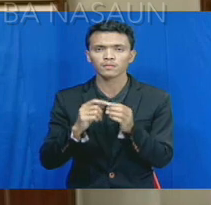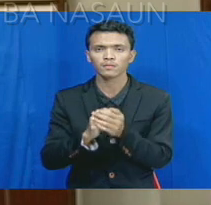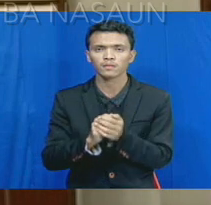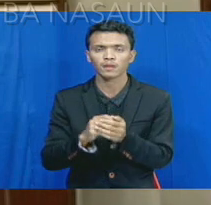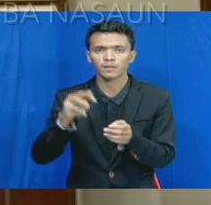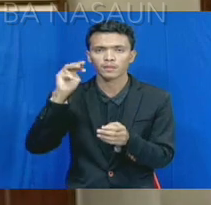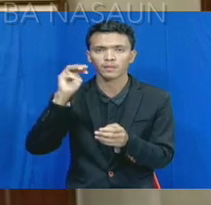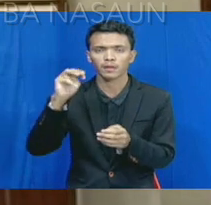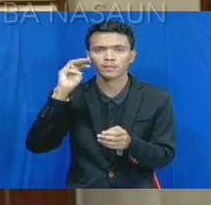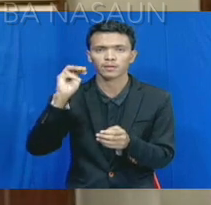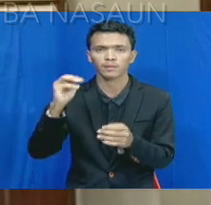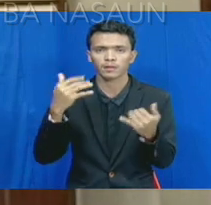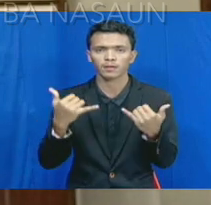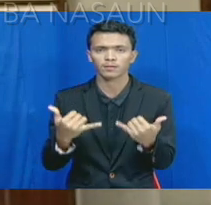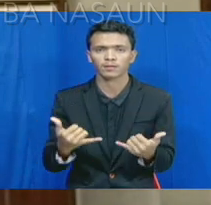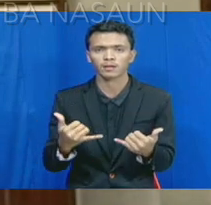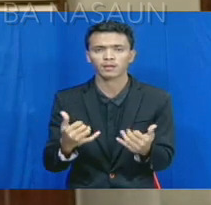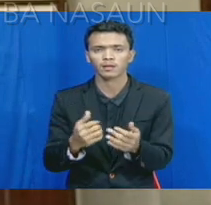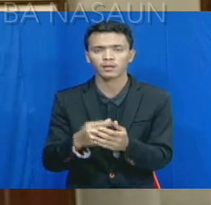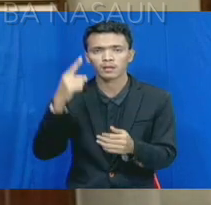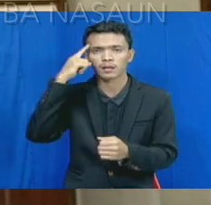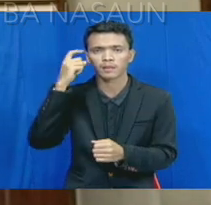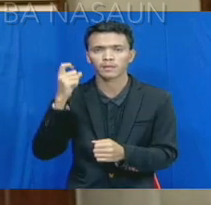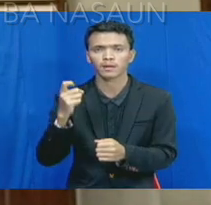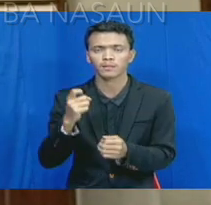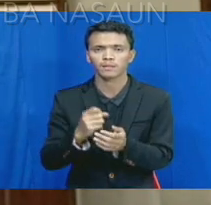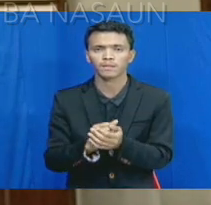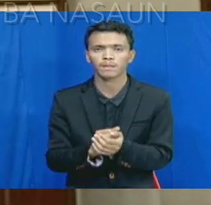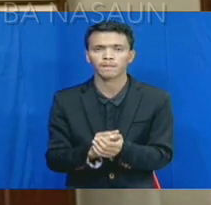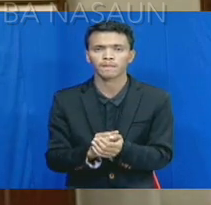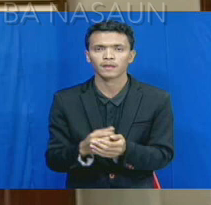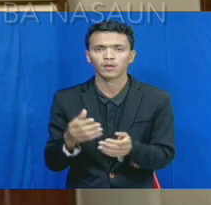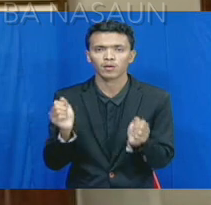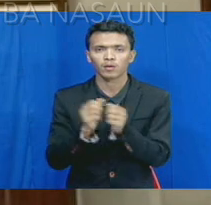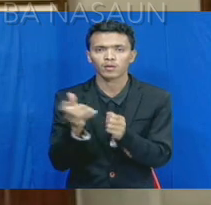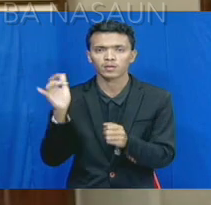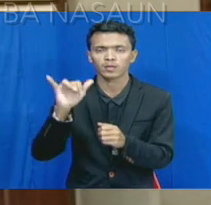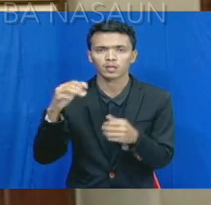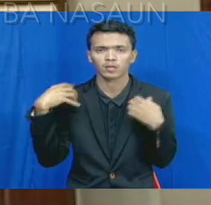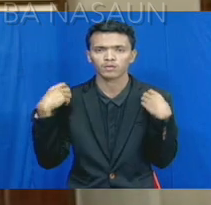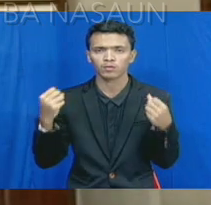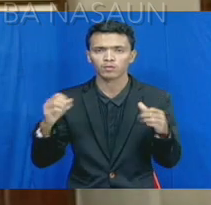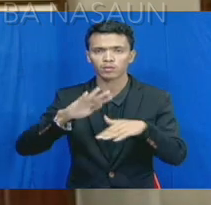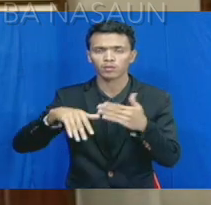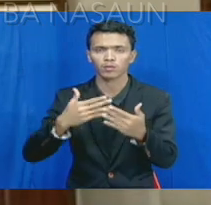Merri me kilop today, tamba posira ni esforso tomak,